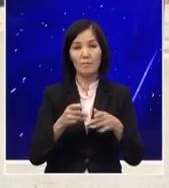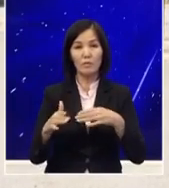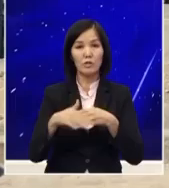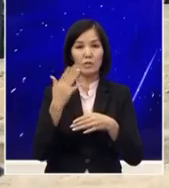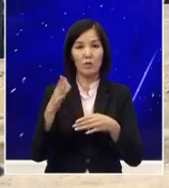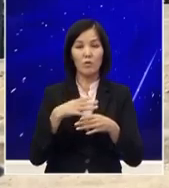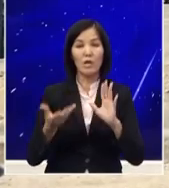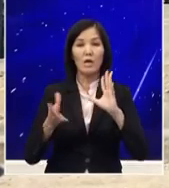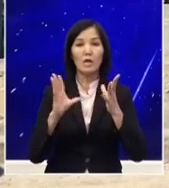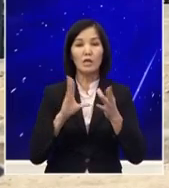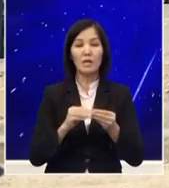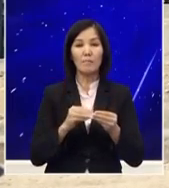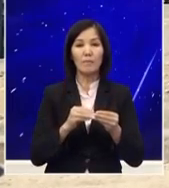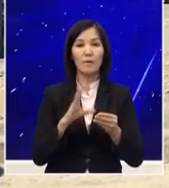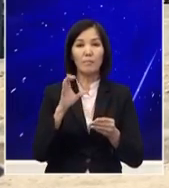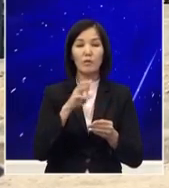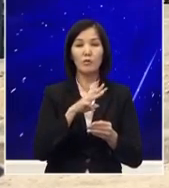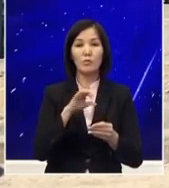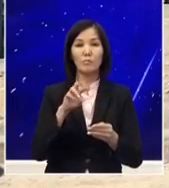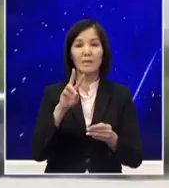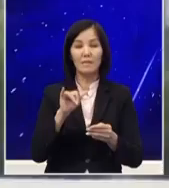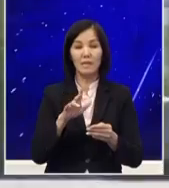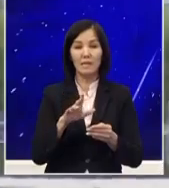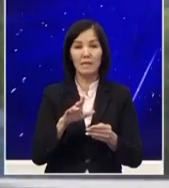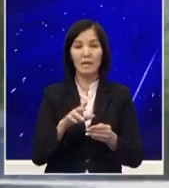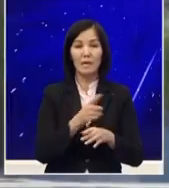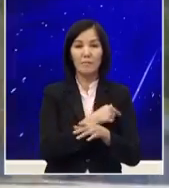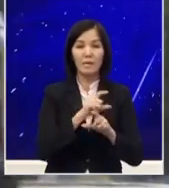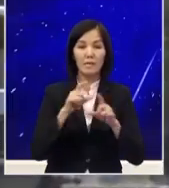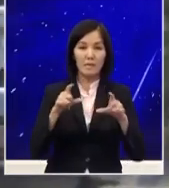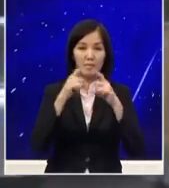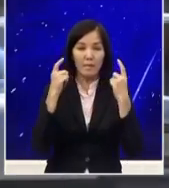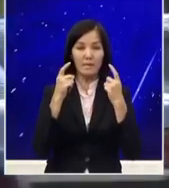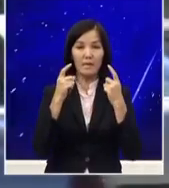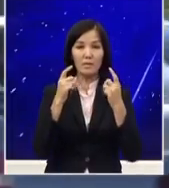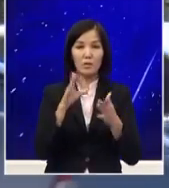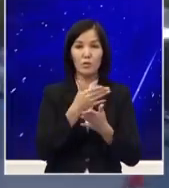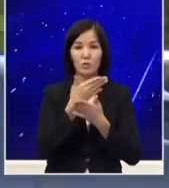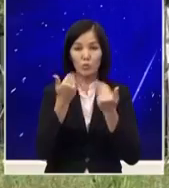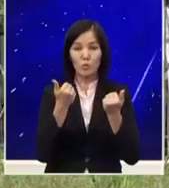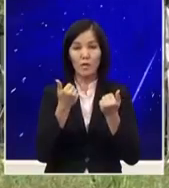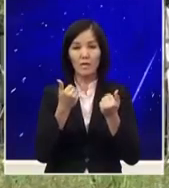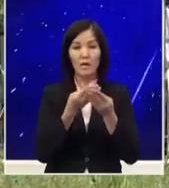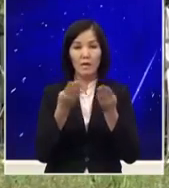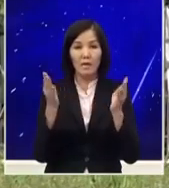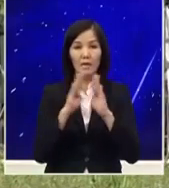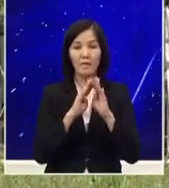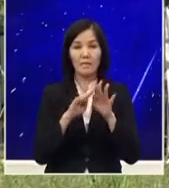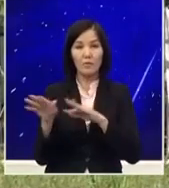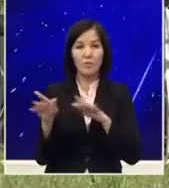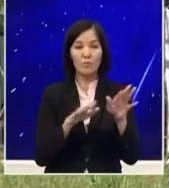қолданылды. Жалпы сомасы 500 000 құрады. Олардың қатарында медициналық масканы тақпағандар, карантинге қарамастан отбасылық